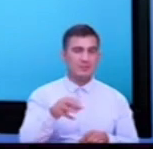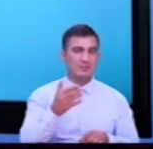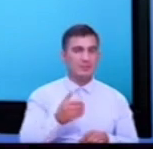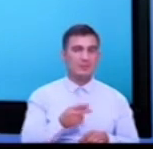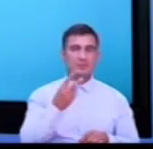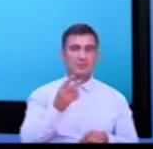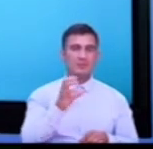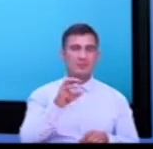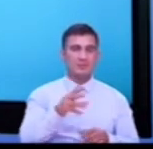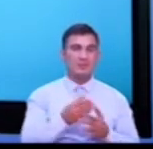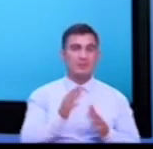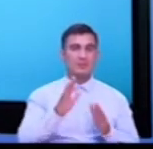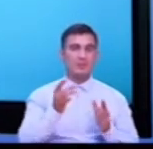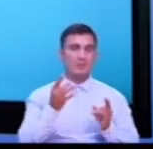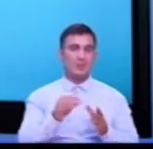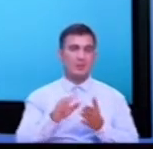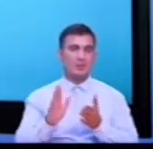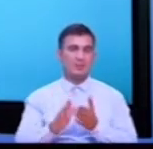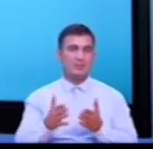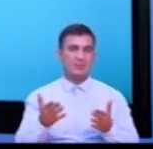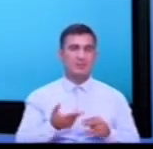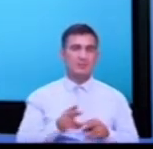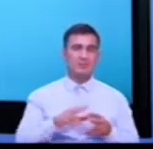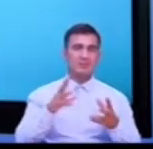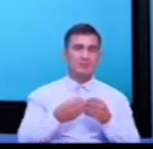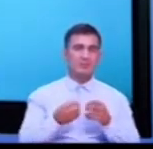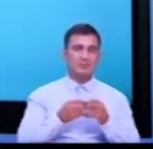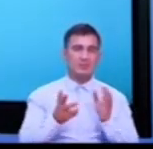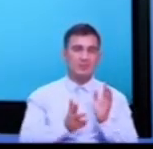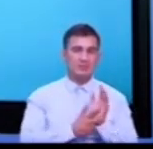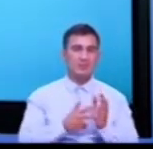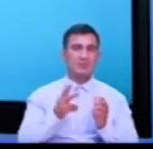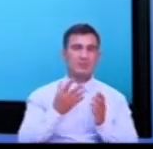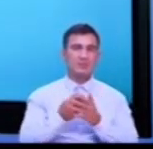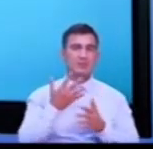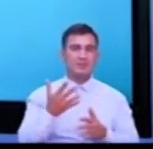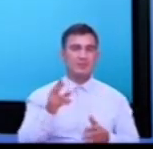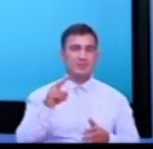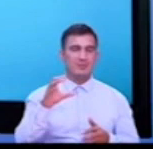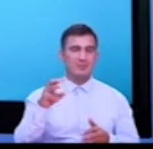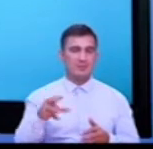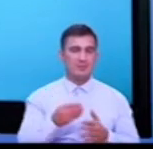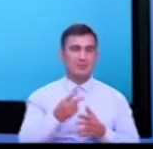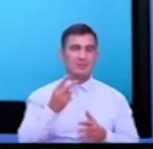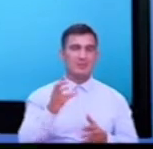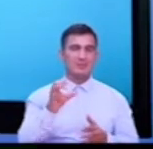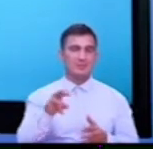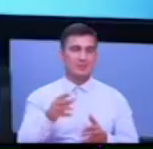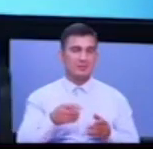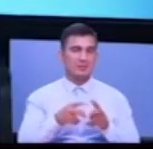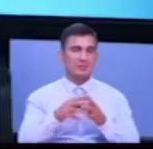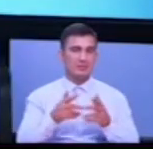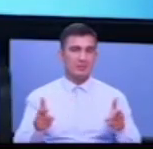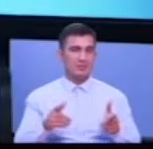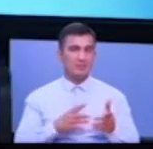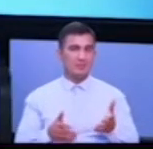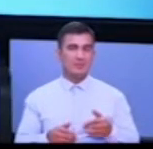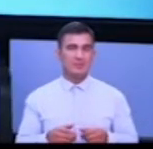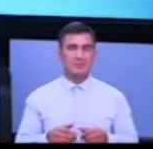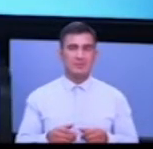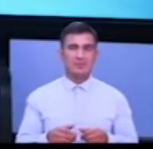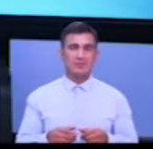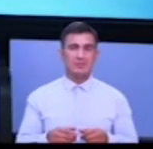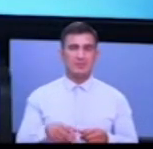va 2 santimetrni yozib qo'yamiz. Natijada 18 metr 5 desimetr 2 santimetr hosil bo'ldi. Endi